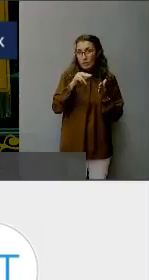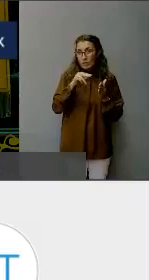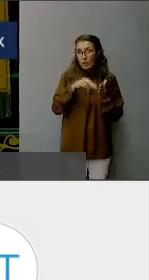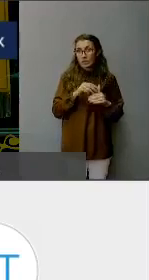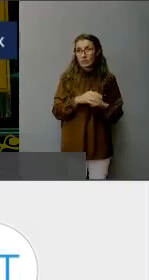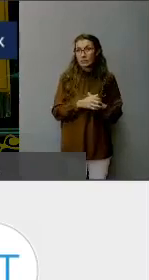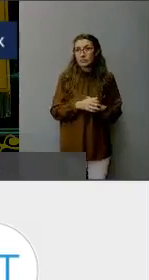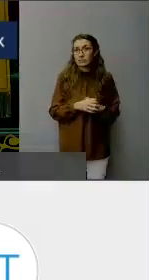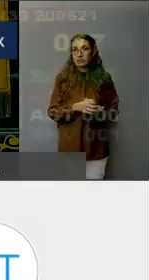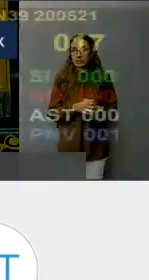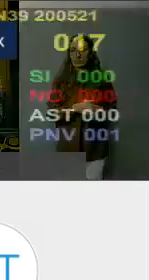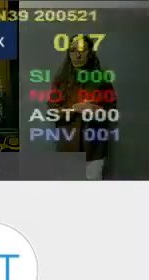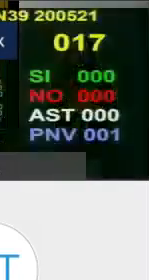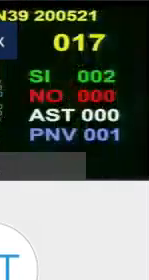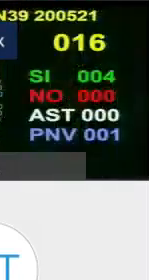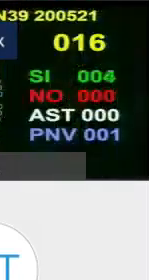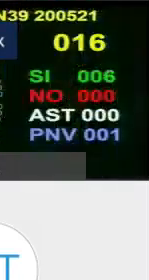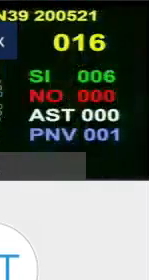vota